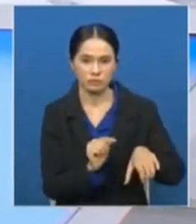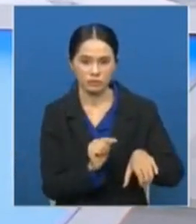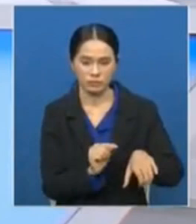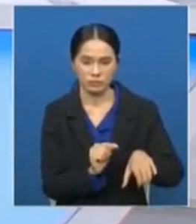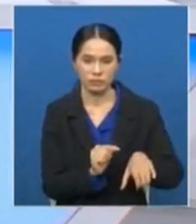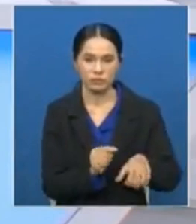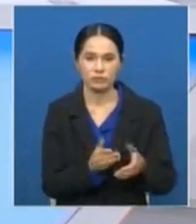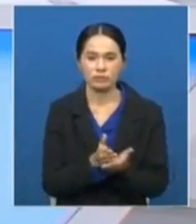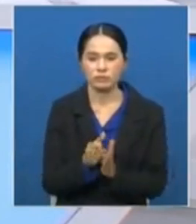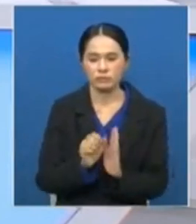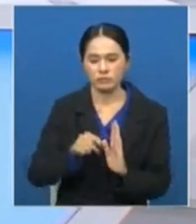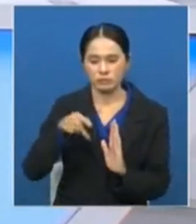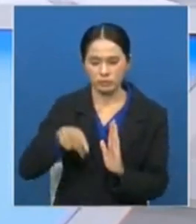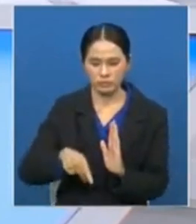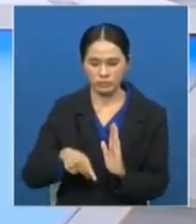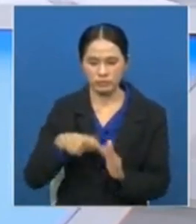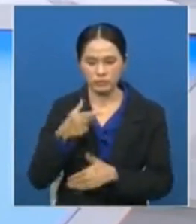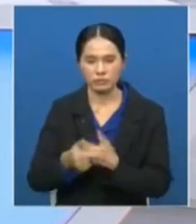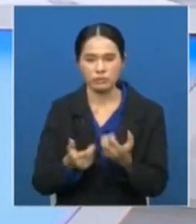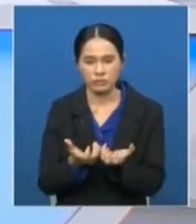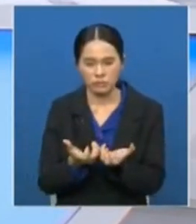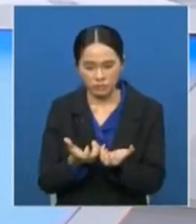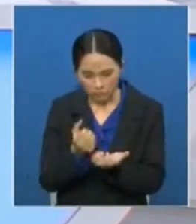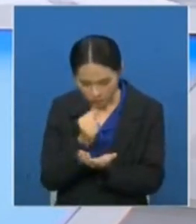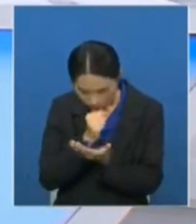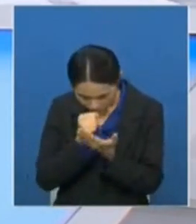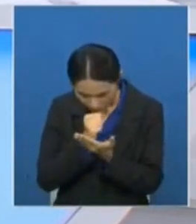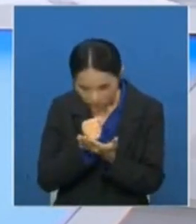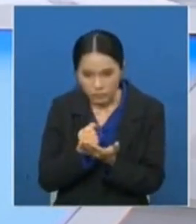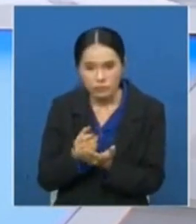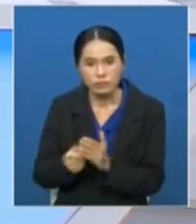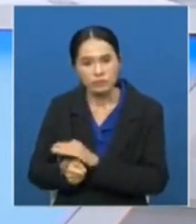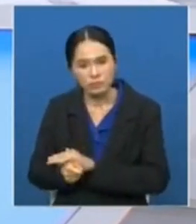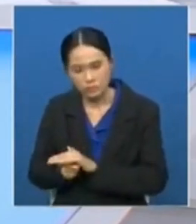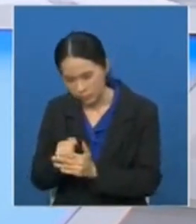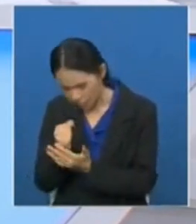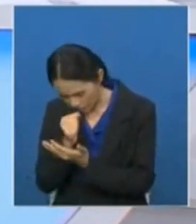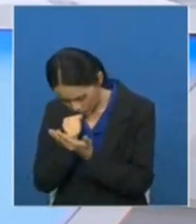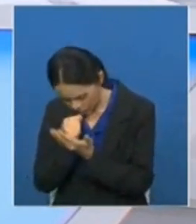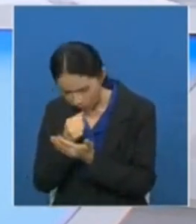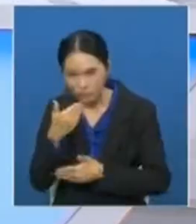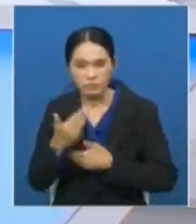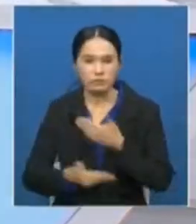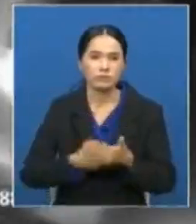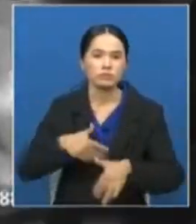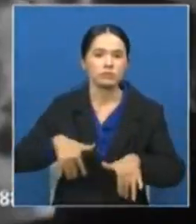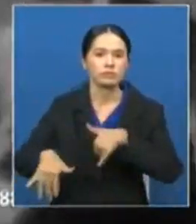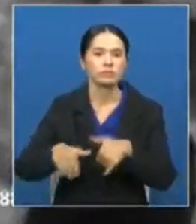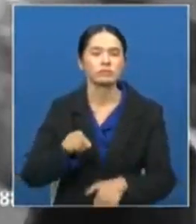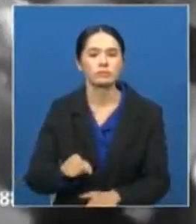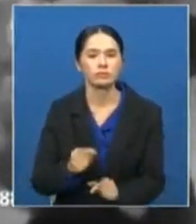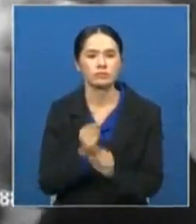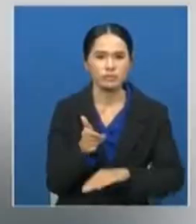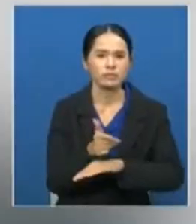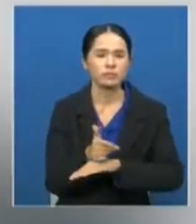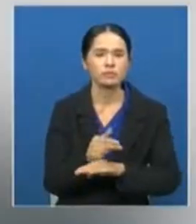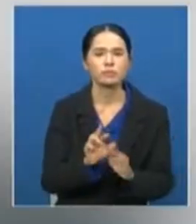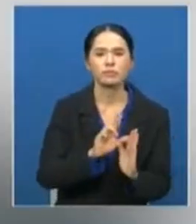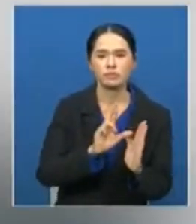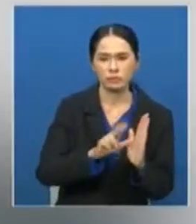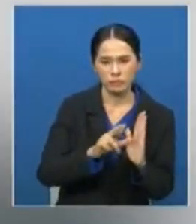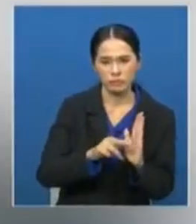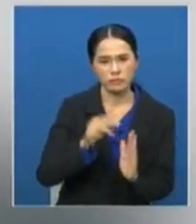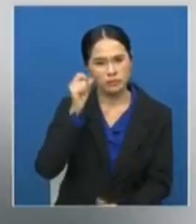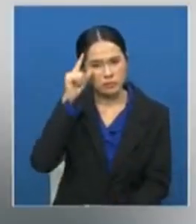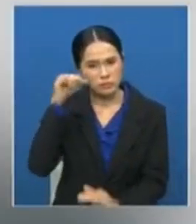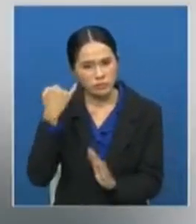พรรณบุรีค้ายาลักลอบเสพยาด้วยแล้วก็ขายยาให้คนในชุมชน เลยเปิดปฏิบัติการบุก คนก็เข้าใจผิ